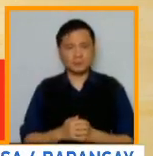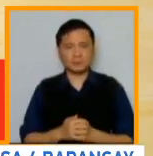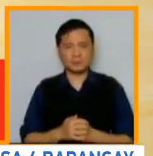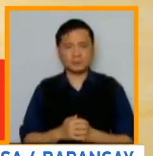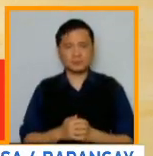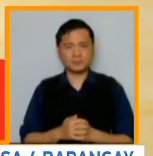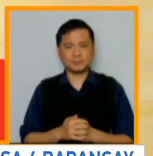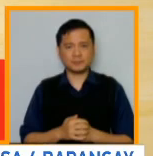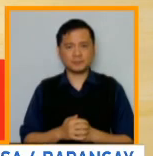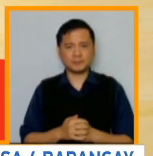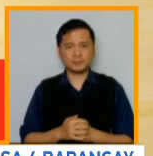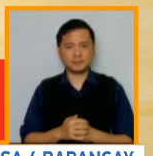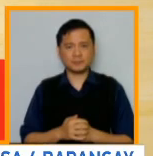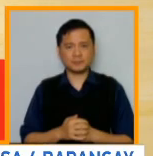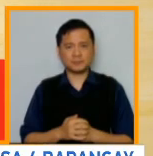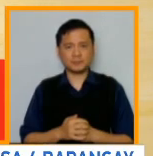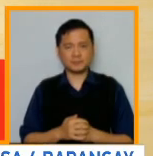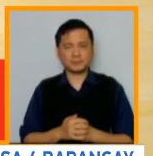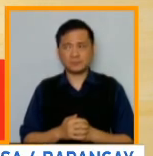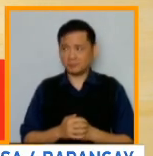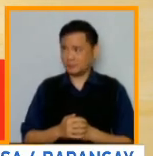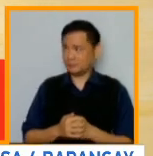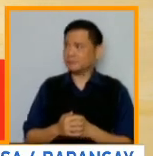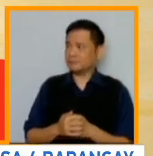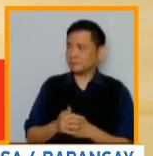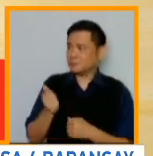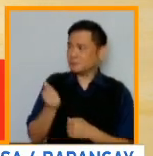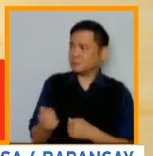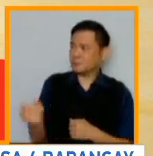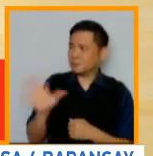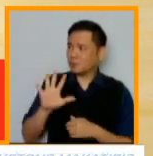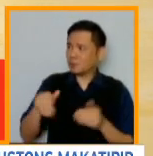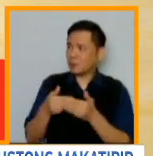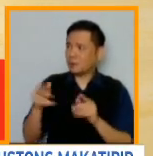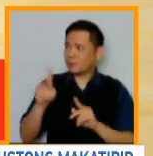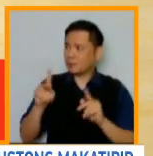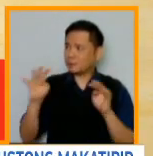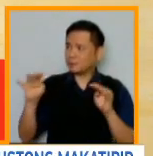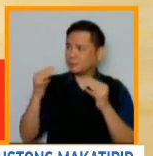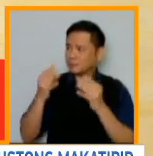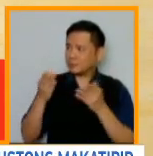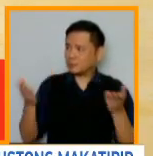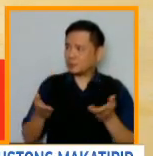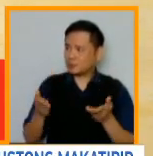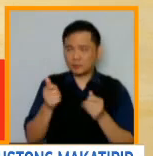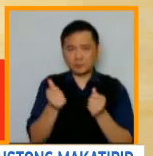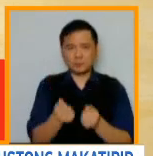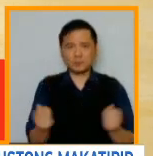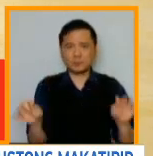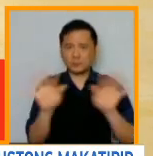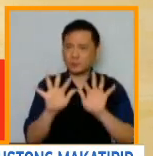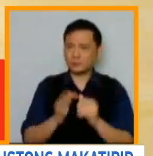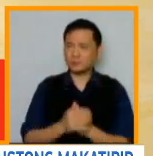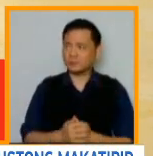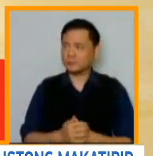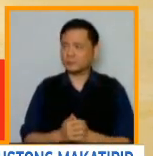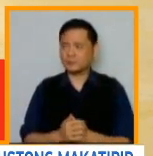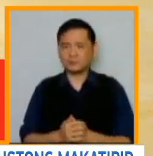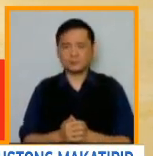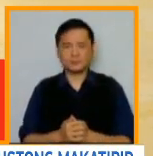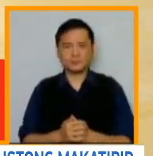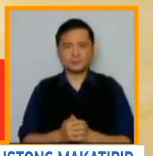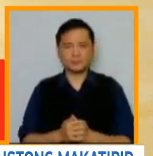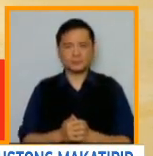Ma'am Susan, good morning po sa lahat po ng mga kaibigan po natin dyan sa station at mga kababayan po natin nanonood at nakikinig. Good morning po sa lahat. Mark,